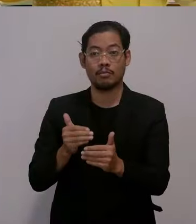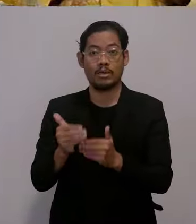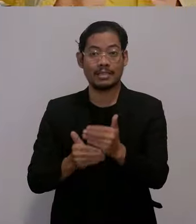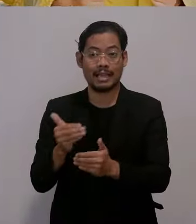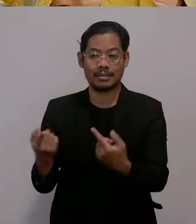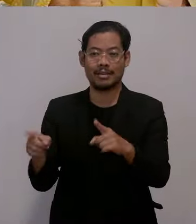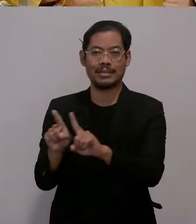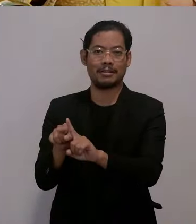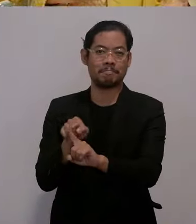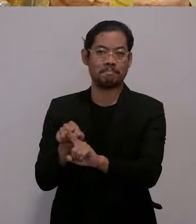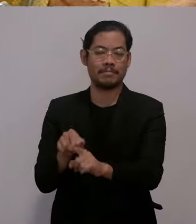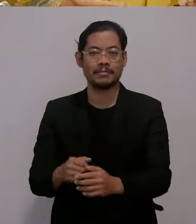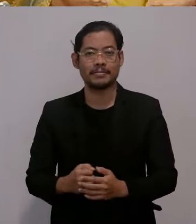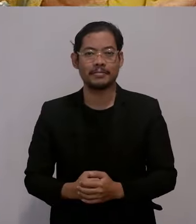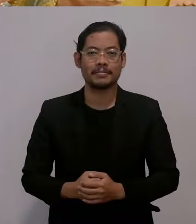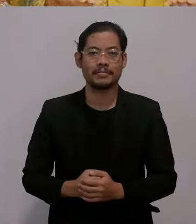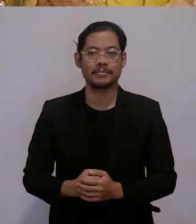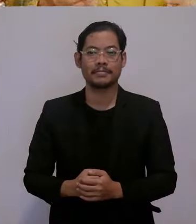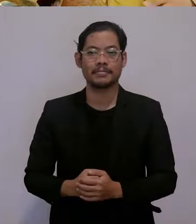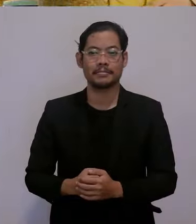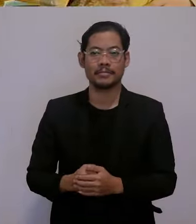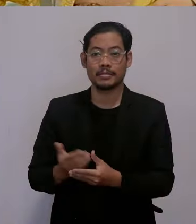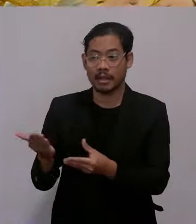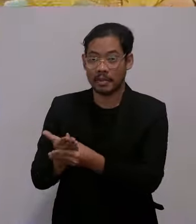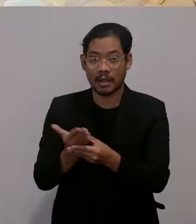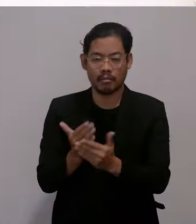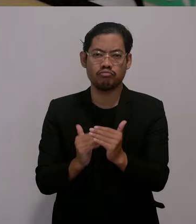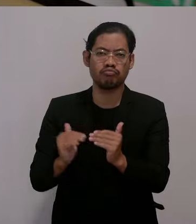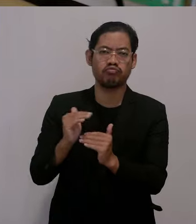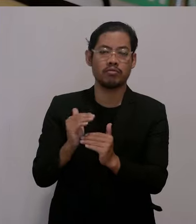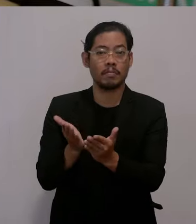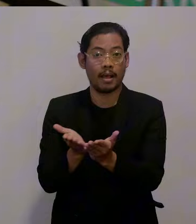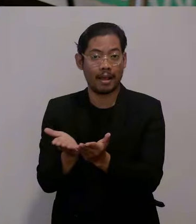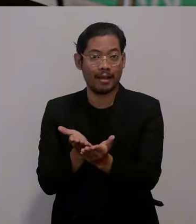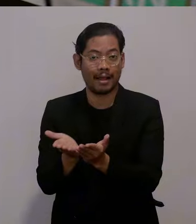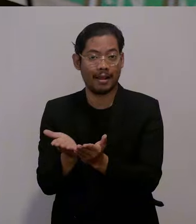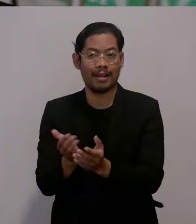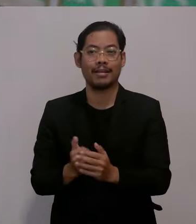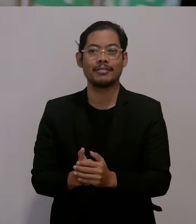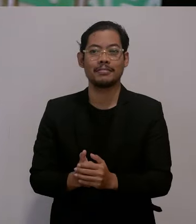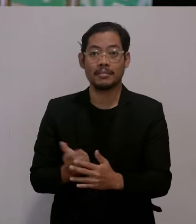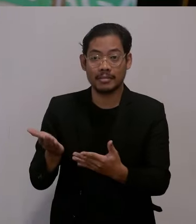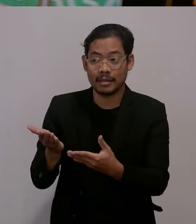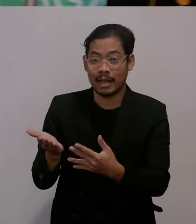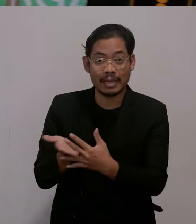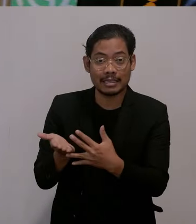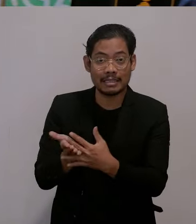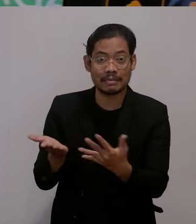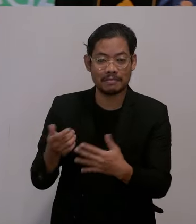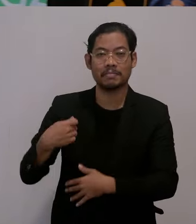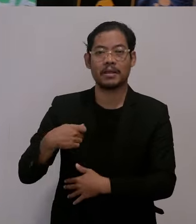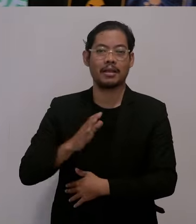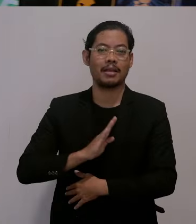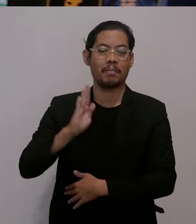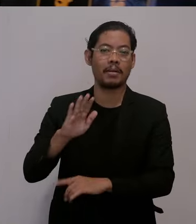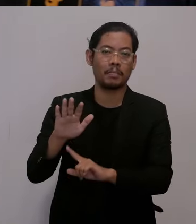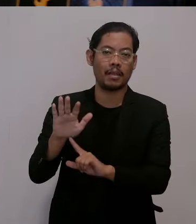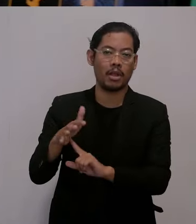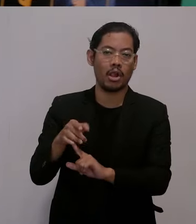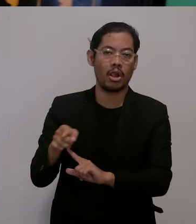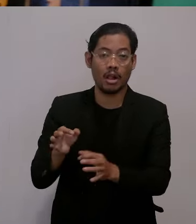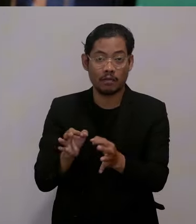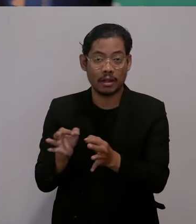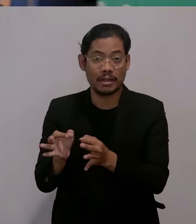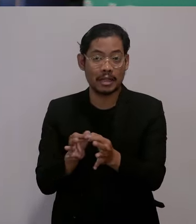dalam proses pernikahan. Guna meningkatkan aspek aksesibilitas pelayanan, maka Kantor Kementerian Agama Kabupaten Bantul